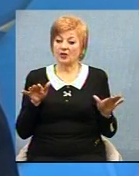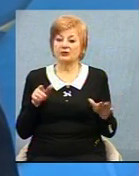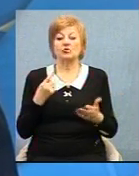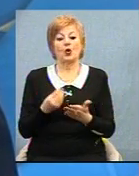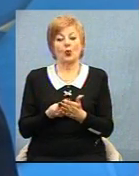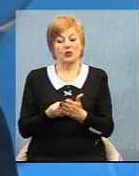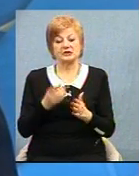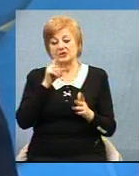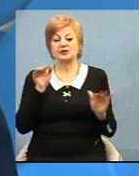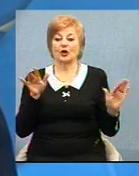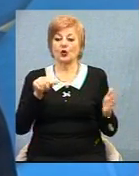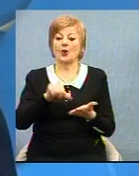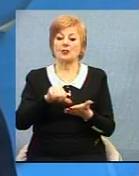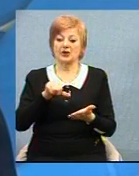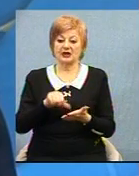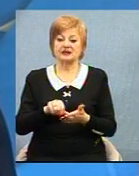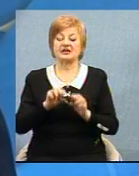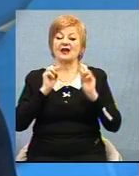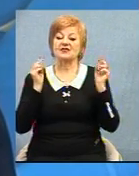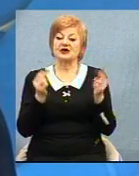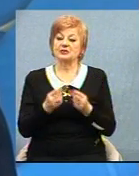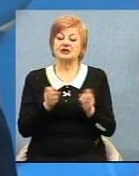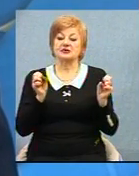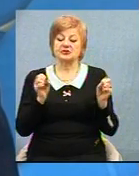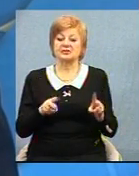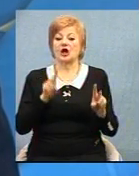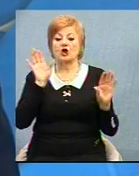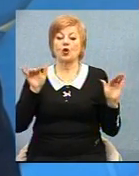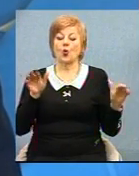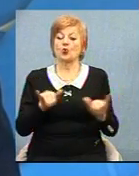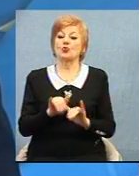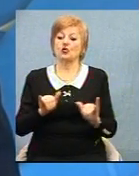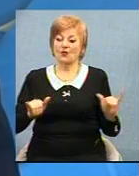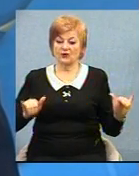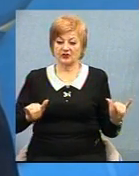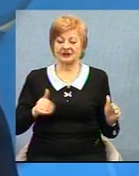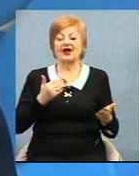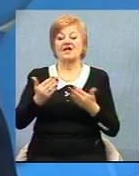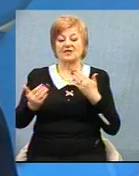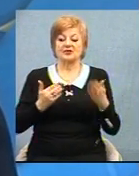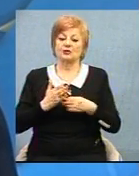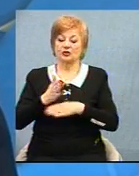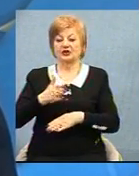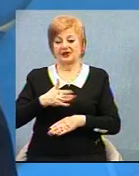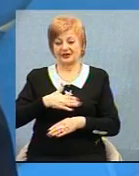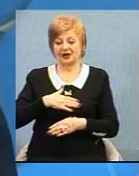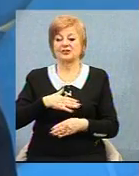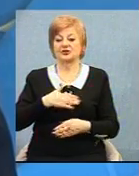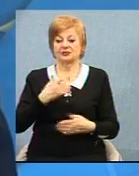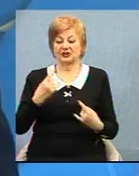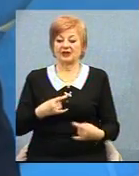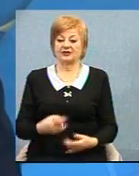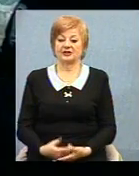Оцінювали пернатих представники Федерації високольотного голубівництва України. Виставку відвідали наші колеги з Суспільного